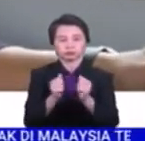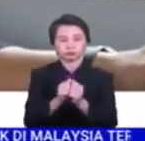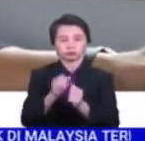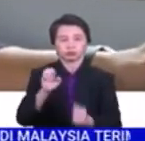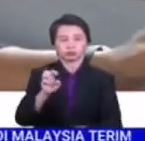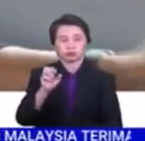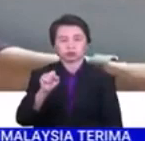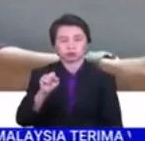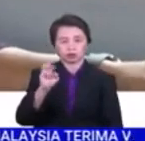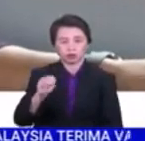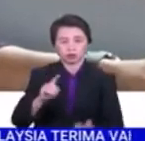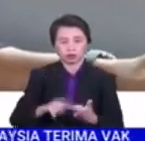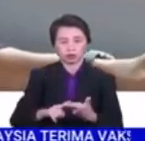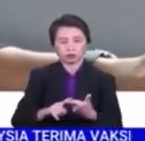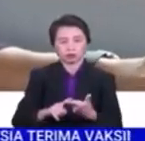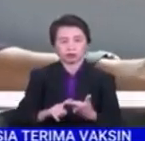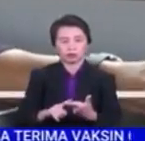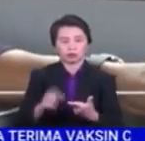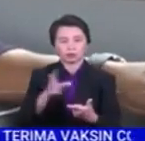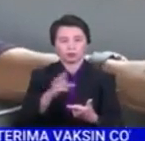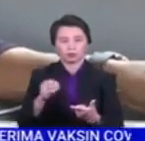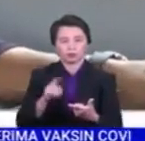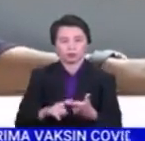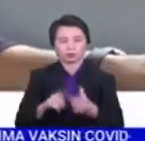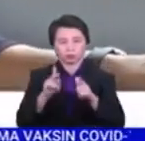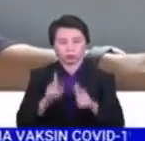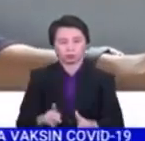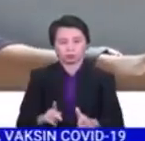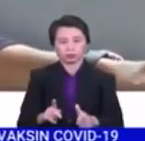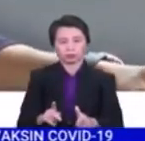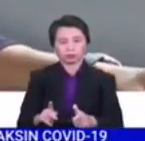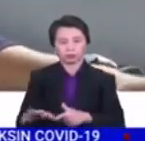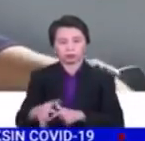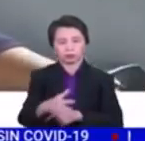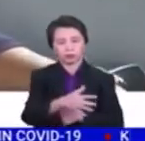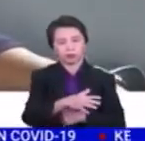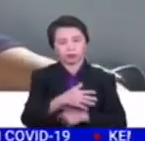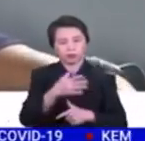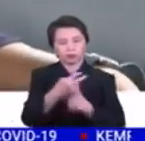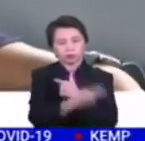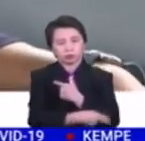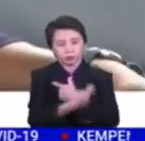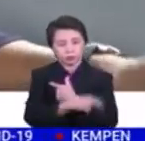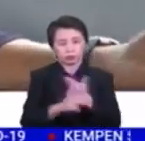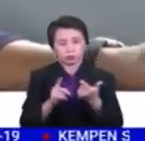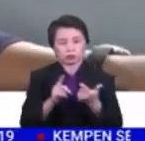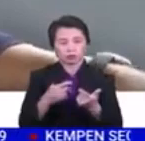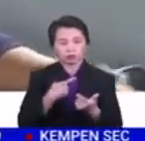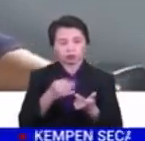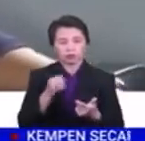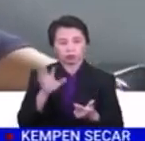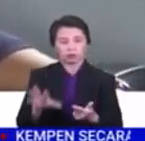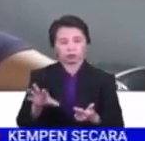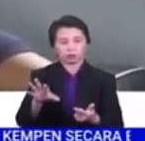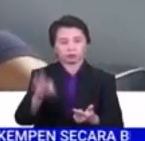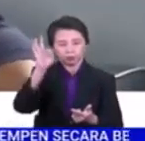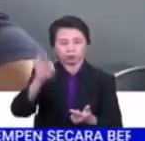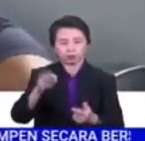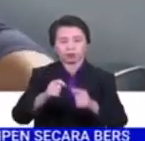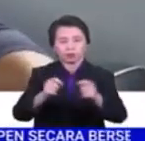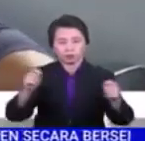USM, Majlis Bandar Sungai Petani dan juga pihak bahagian perancangan ekonomi negeri, kita nak calonkan tempat ni